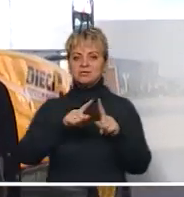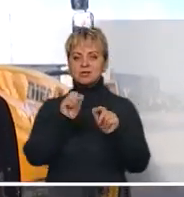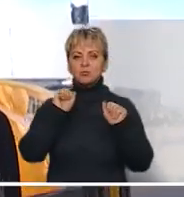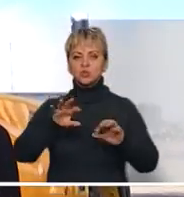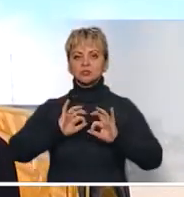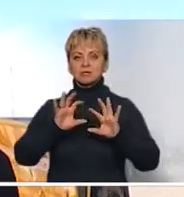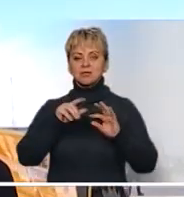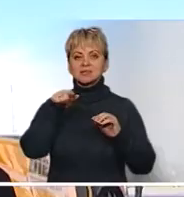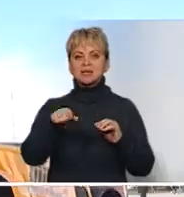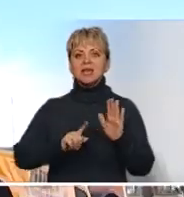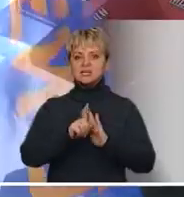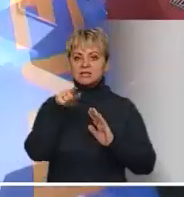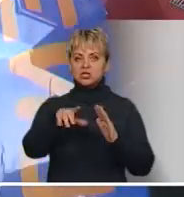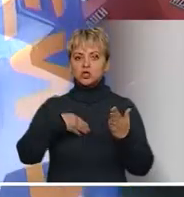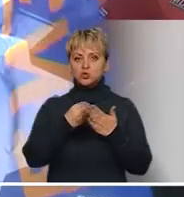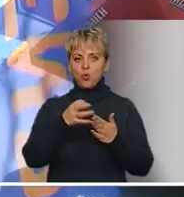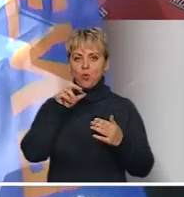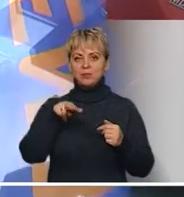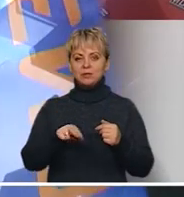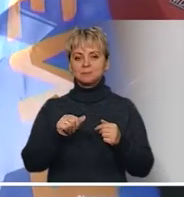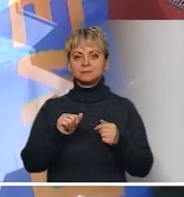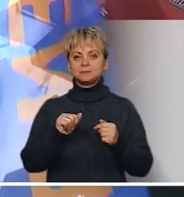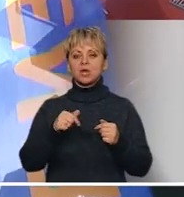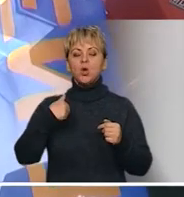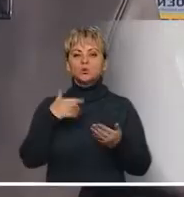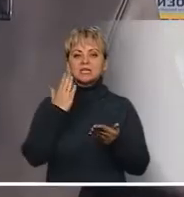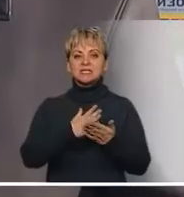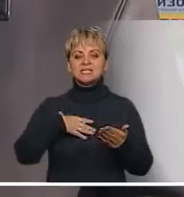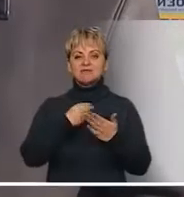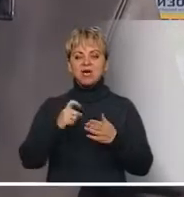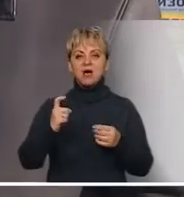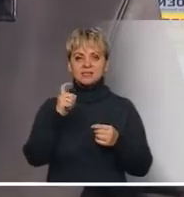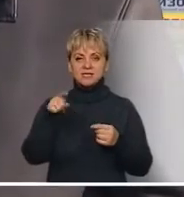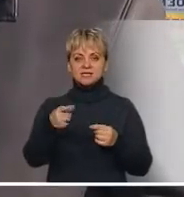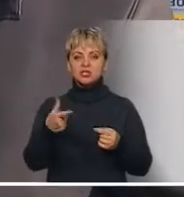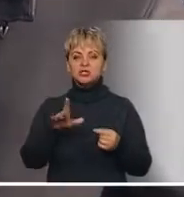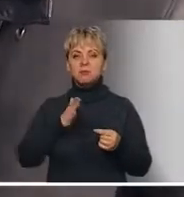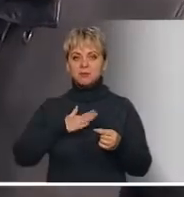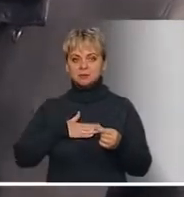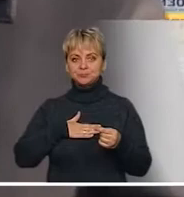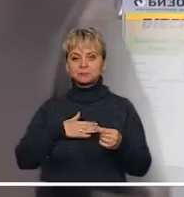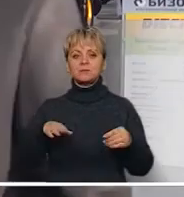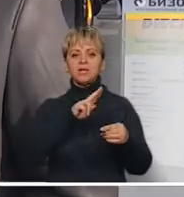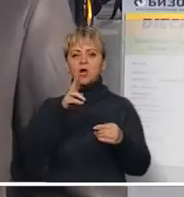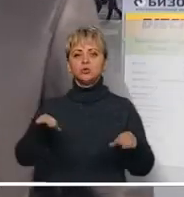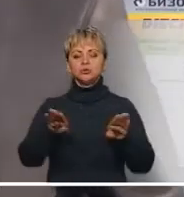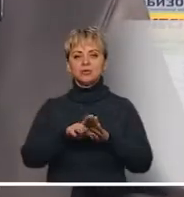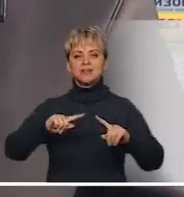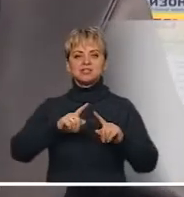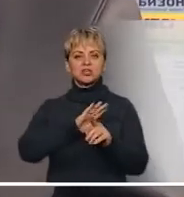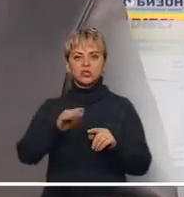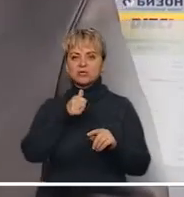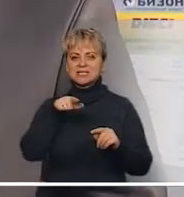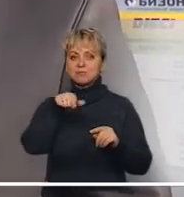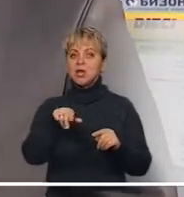любой техники может рассказать, исходя из собственного опыта. У нас же есть свои хозяйства, где мы какую только технику